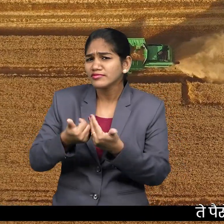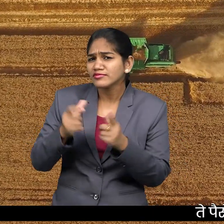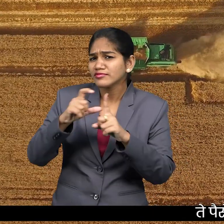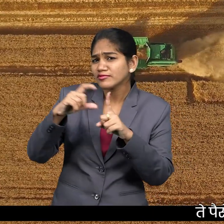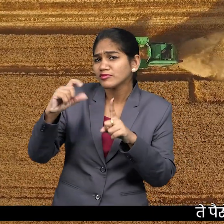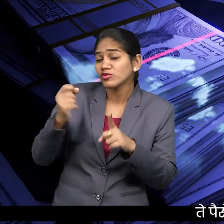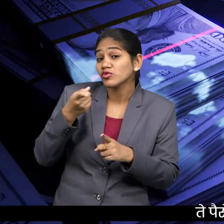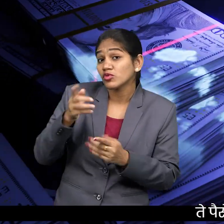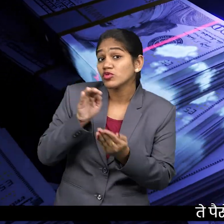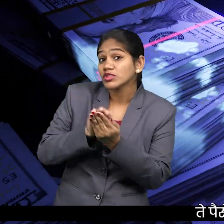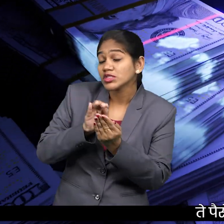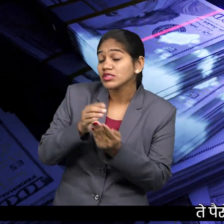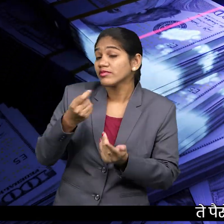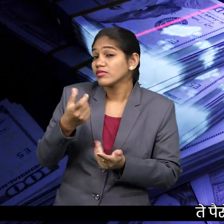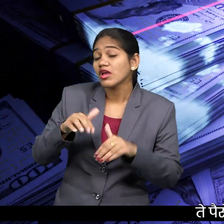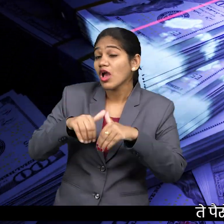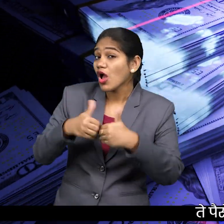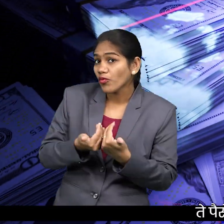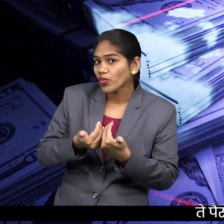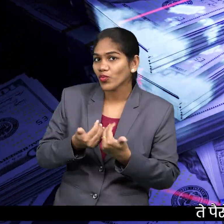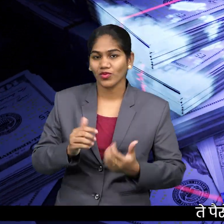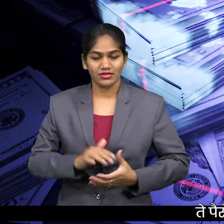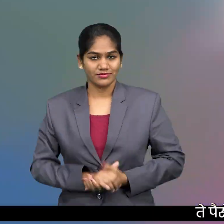ते पैसे कसे वाचवतात?